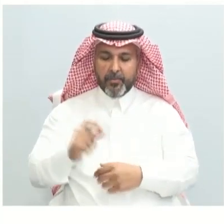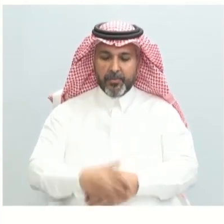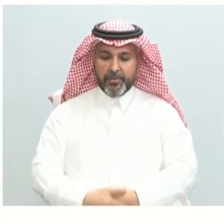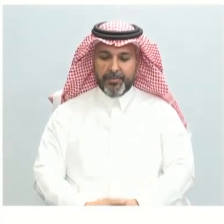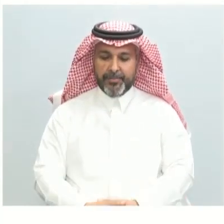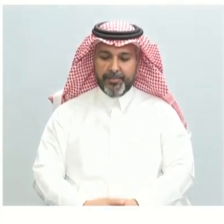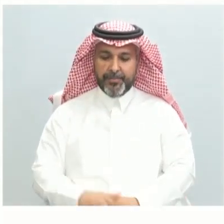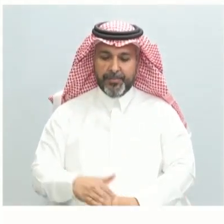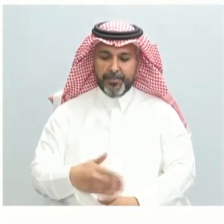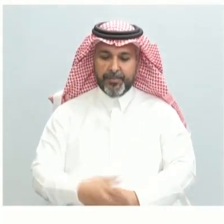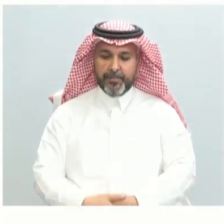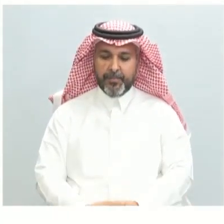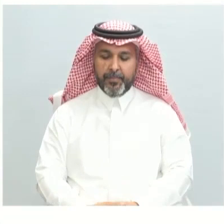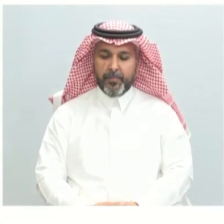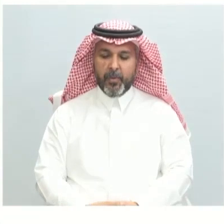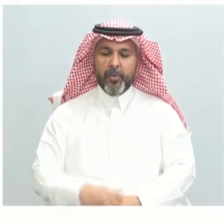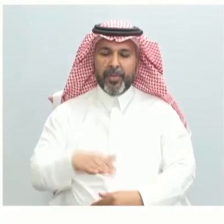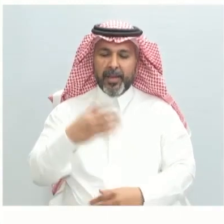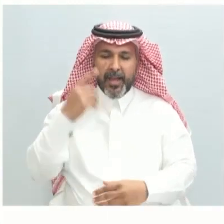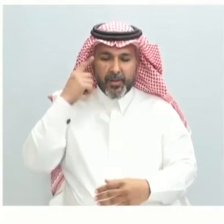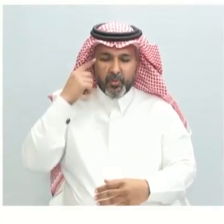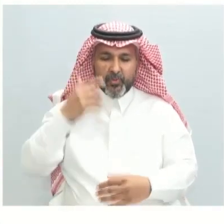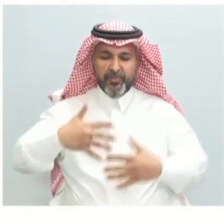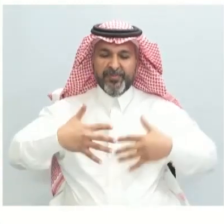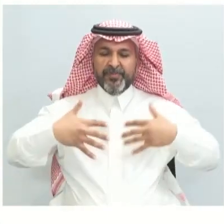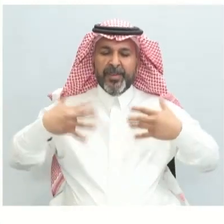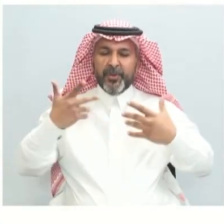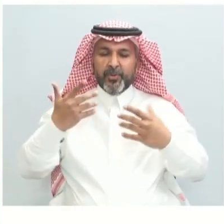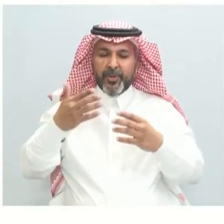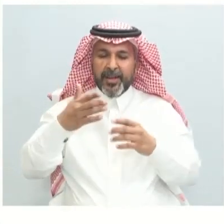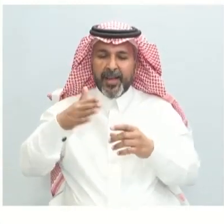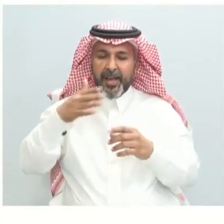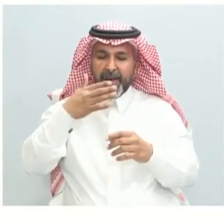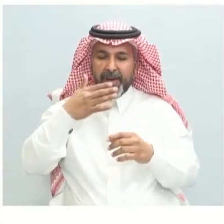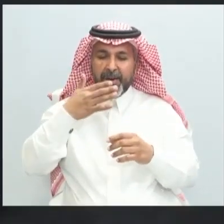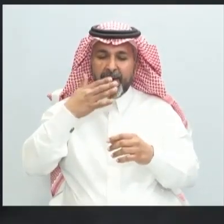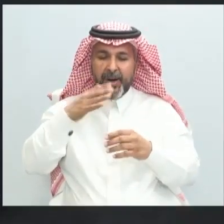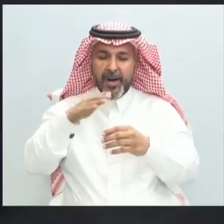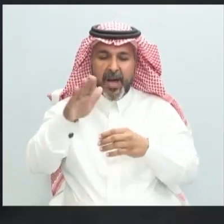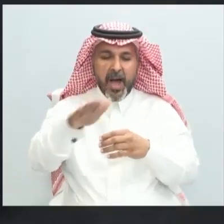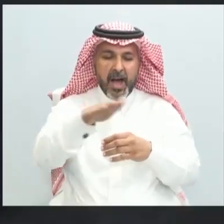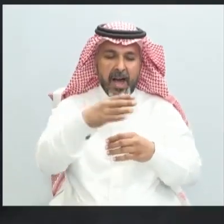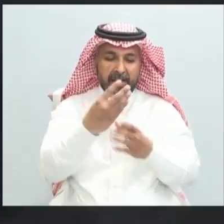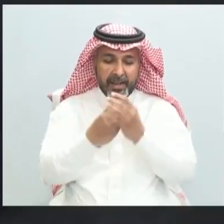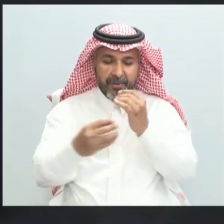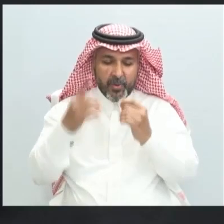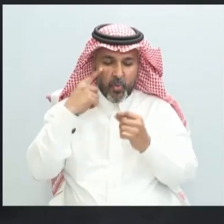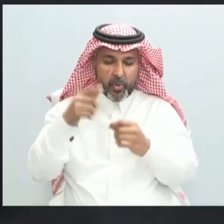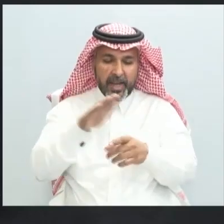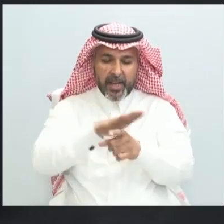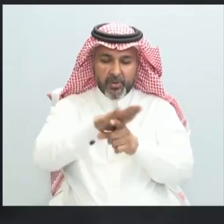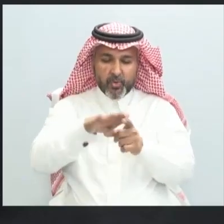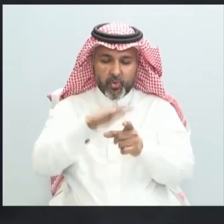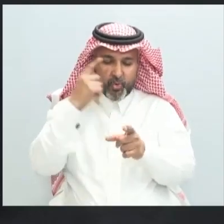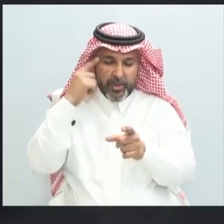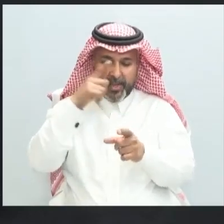سته الافتخار باداء ابناء الوطن الافتخار باداء